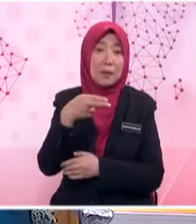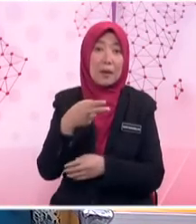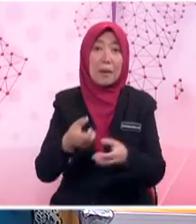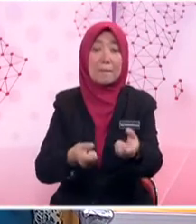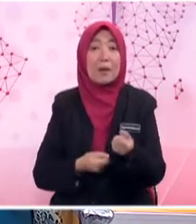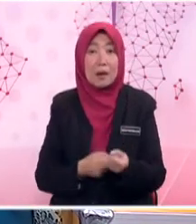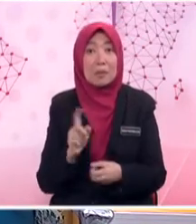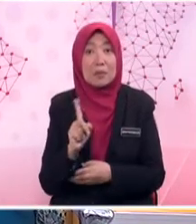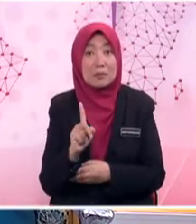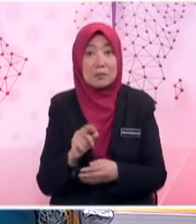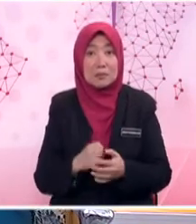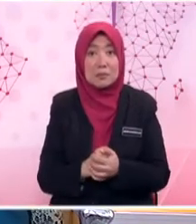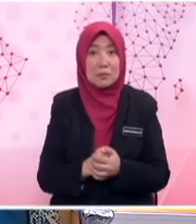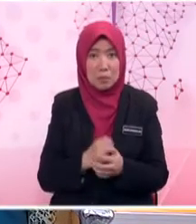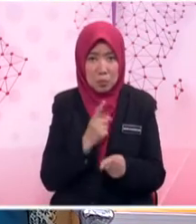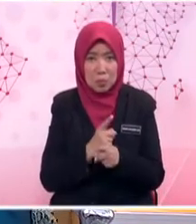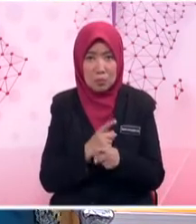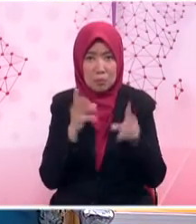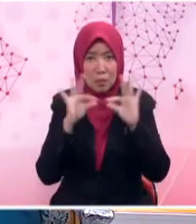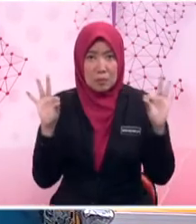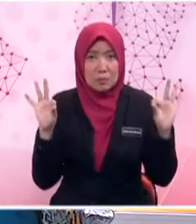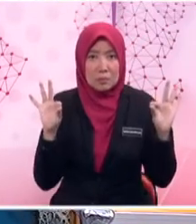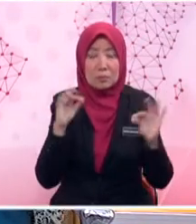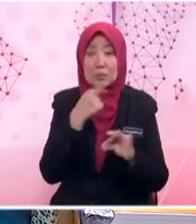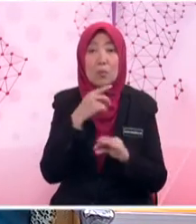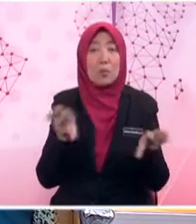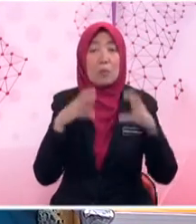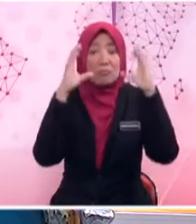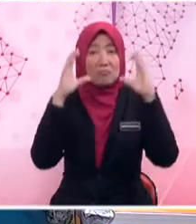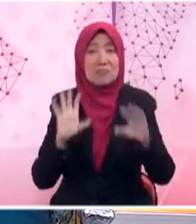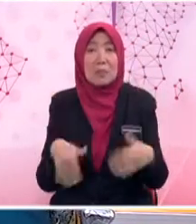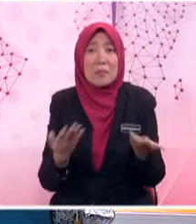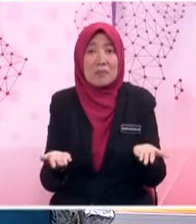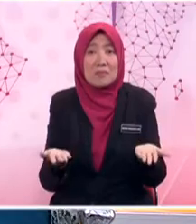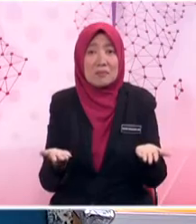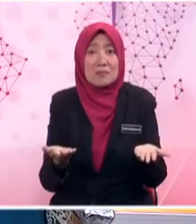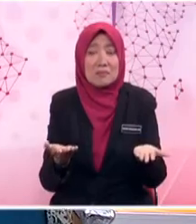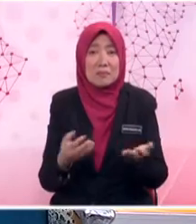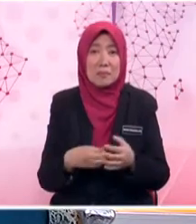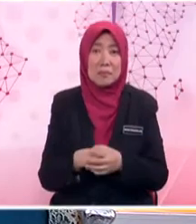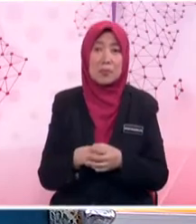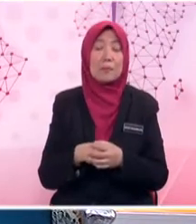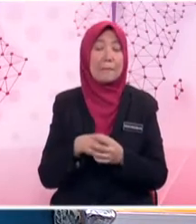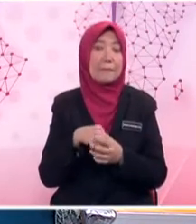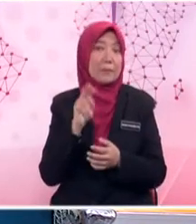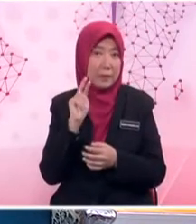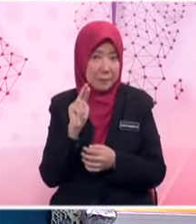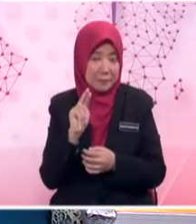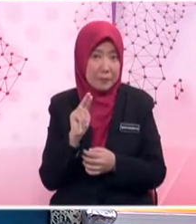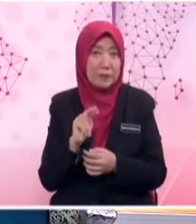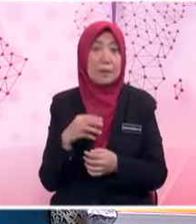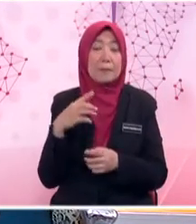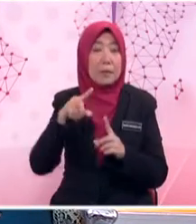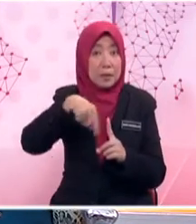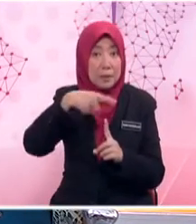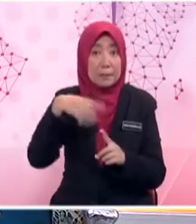cikgu. Susahnya. Murid-murid boleh buat ke ni? Ada cara dia. Okey. Biasanya kita bila membina ayat mesti ingat